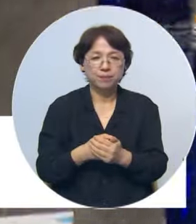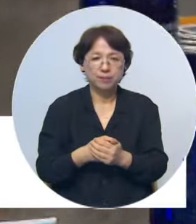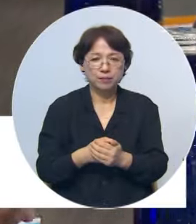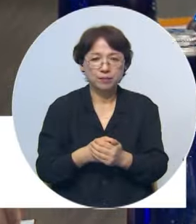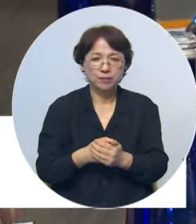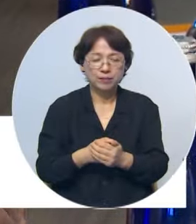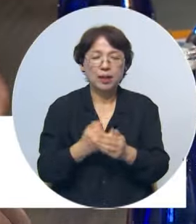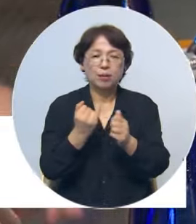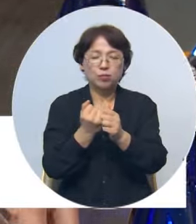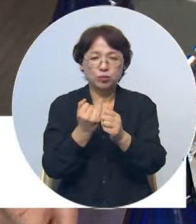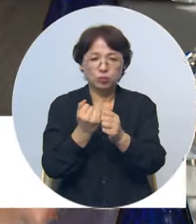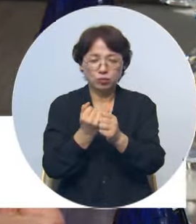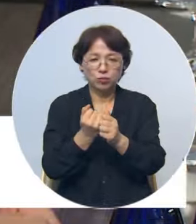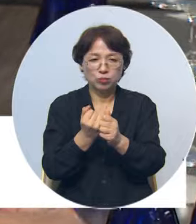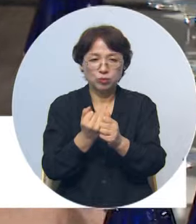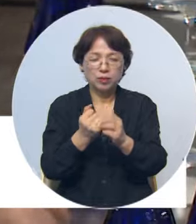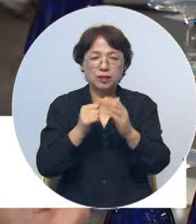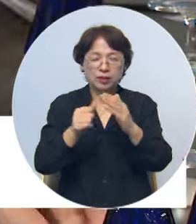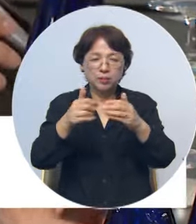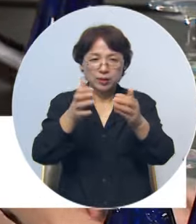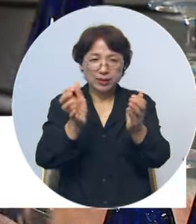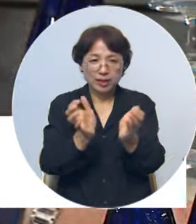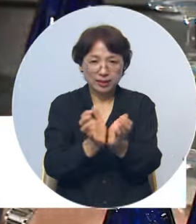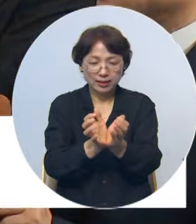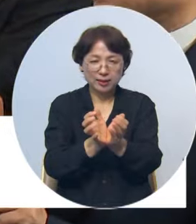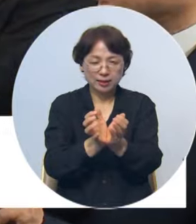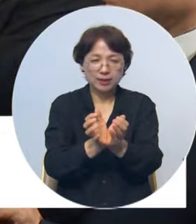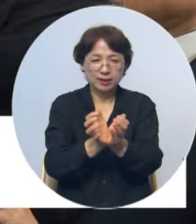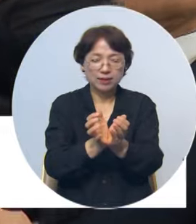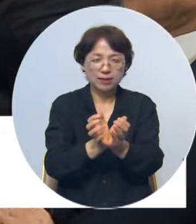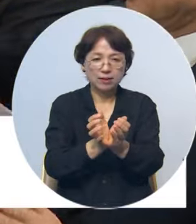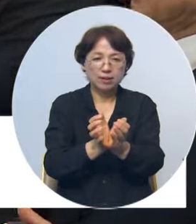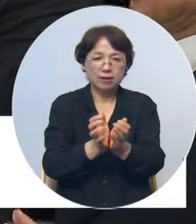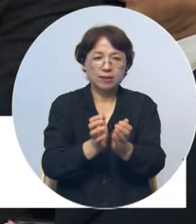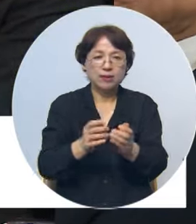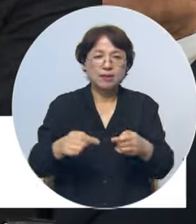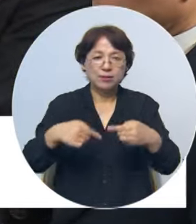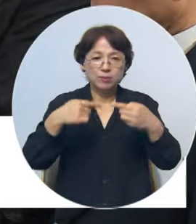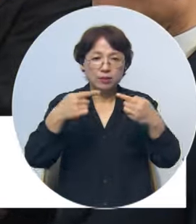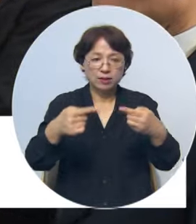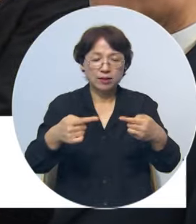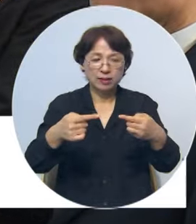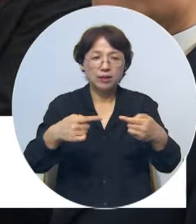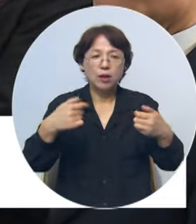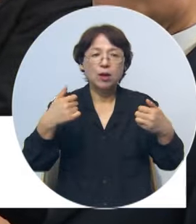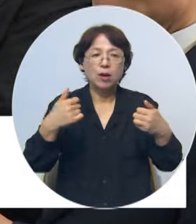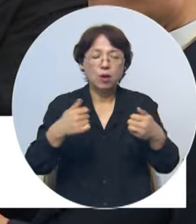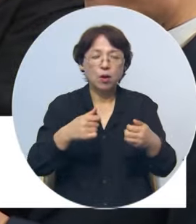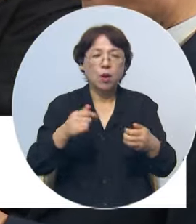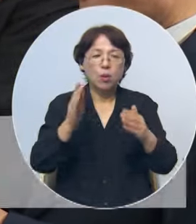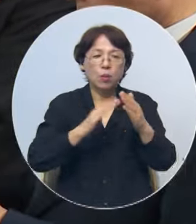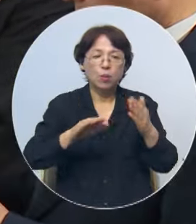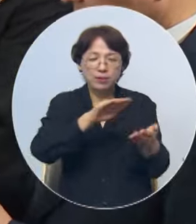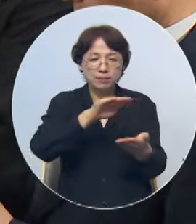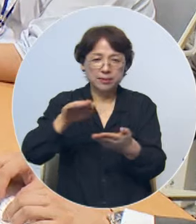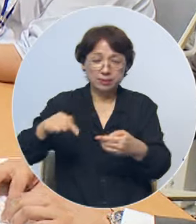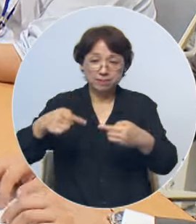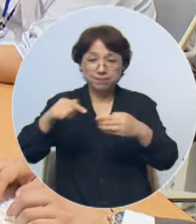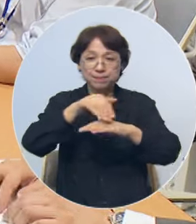부부는 양국 대표단과 정책의 주요 인사가 참석하는 파벨 대통령 주최 공식 만찬에도